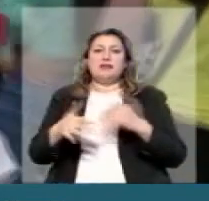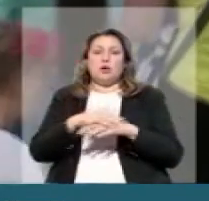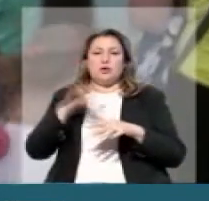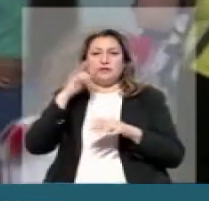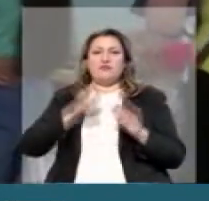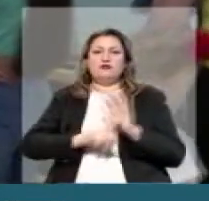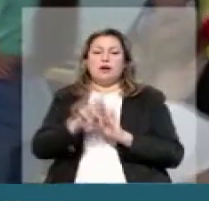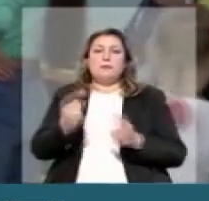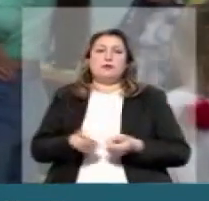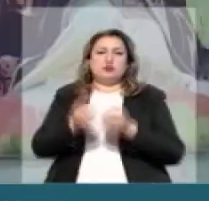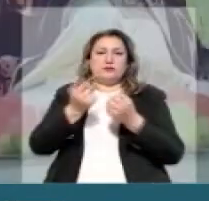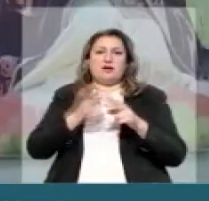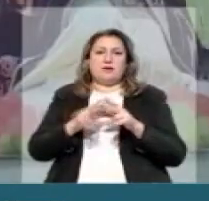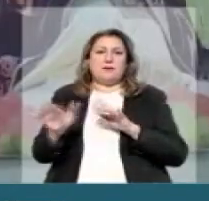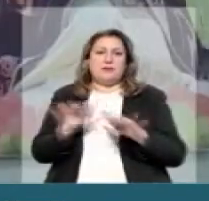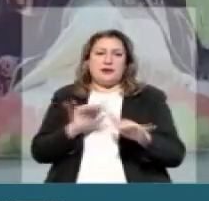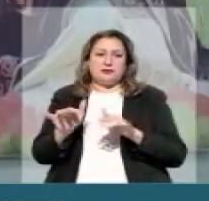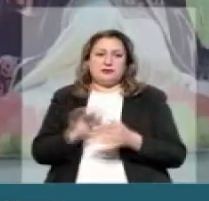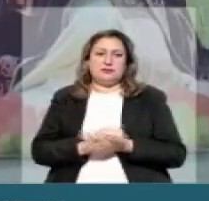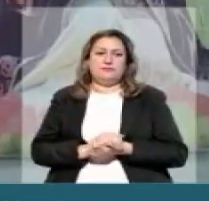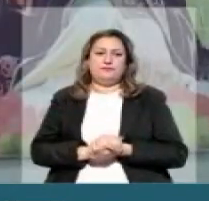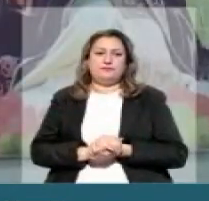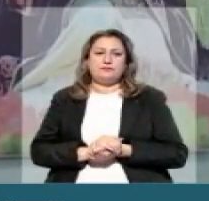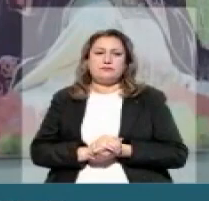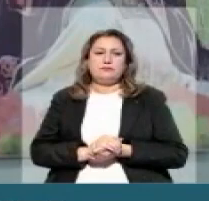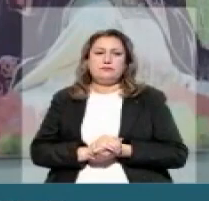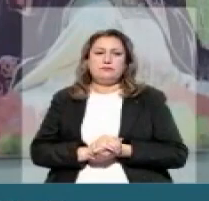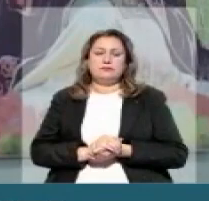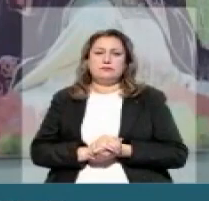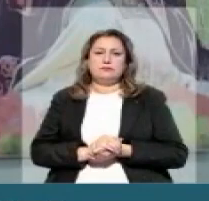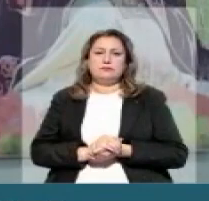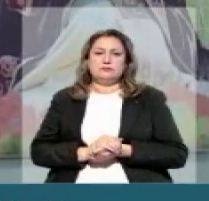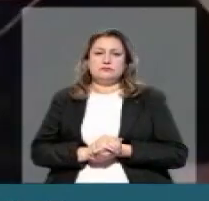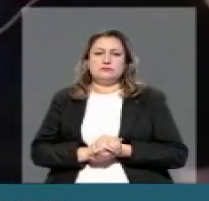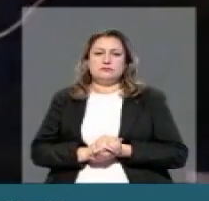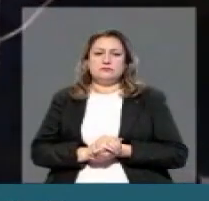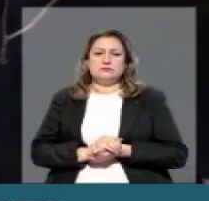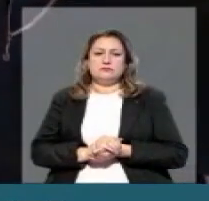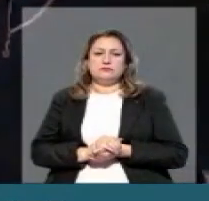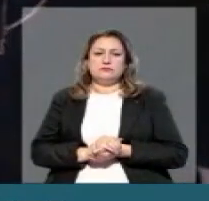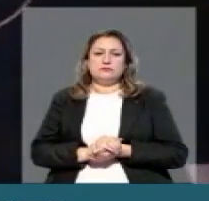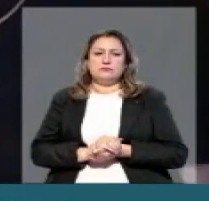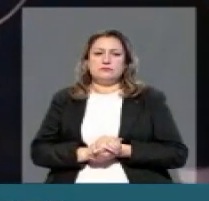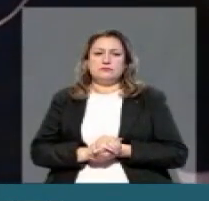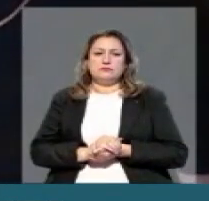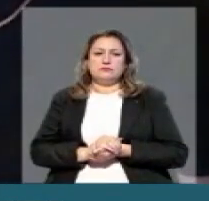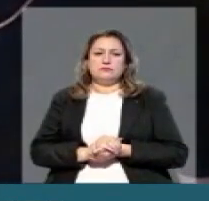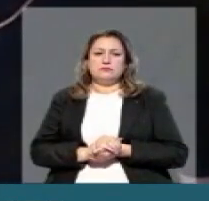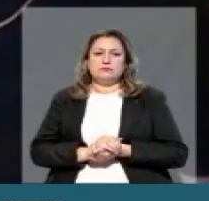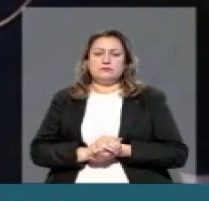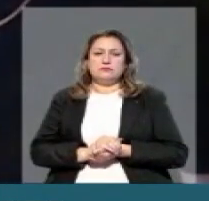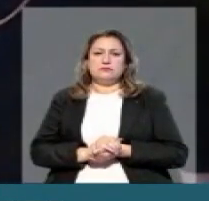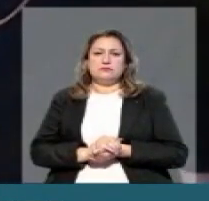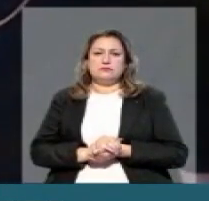Себебі халықтар достығын, ұлтаралық келісімді сөз емес іс жүзінде насихаттау қашанда жеміс беретіні екі бастан белгілі. Аружан Еркалиева,